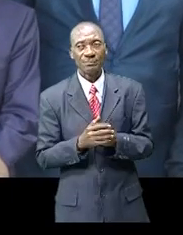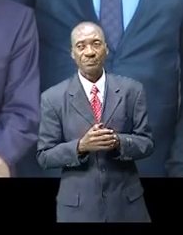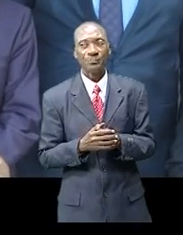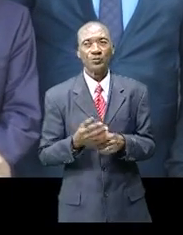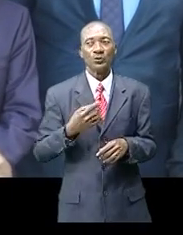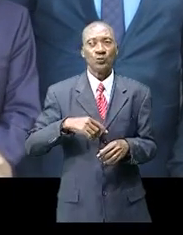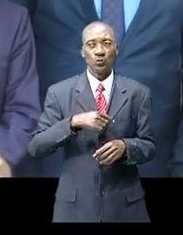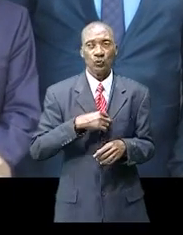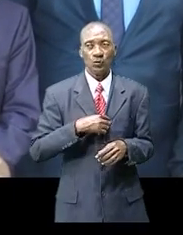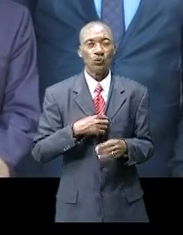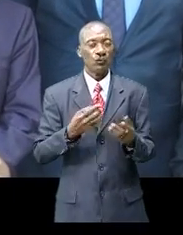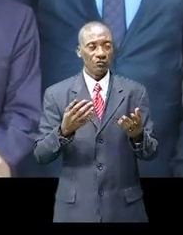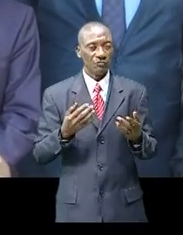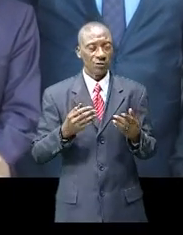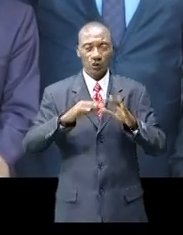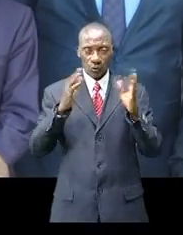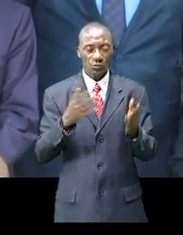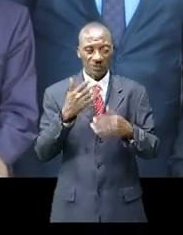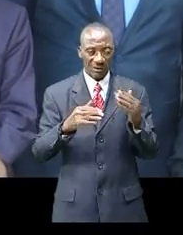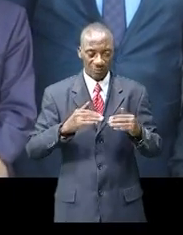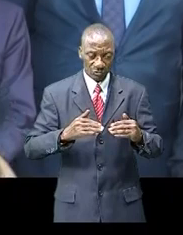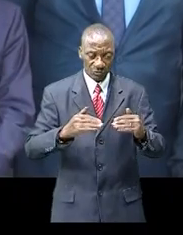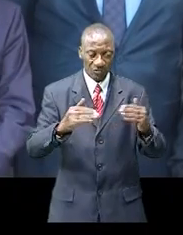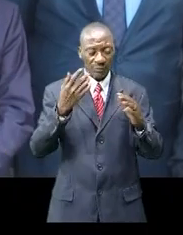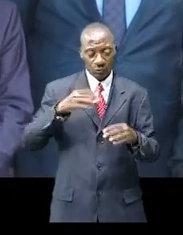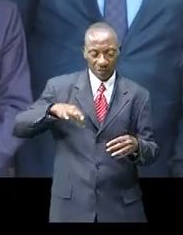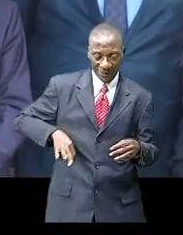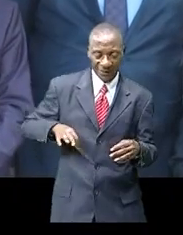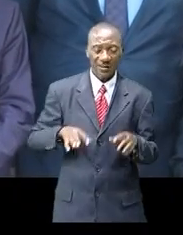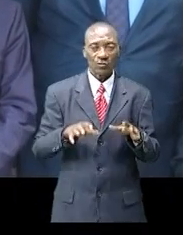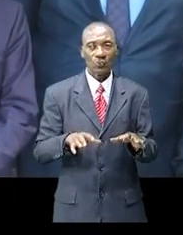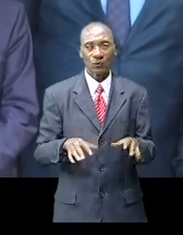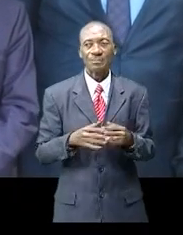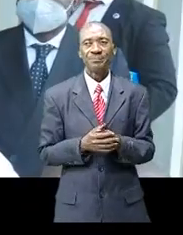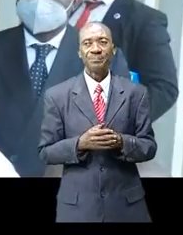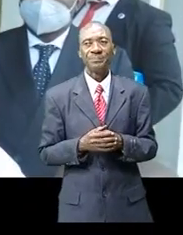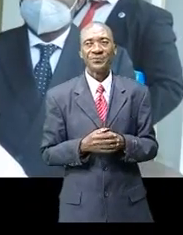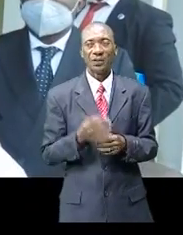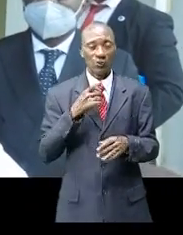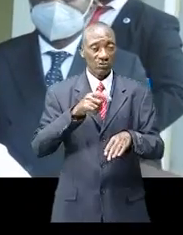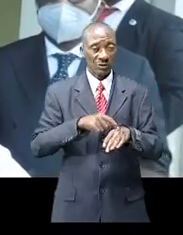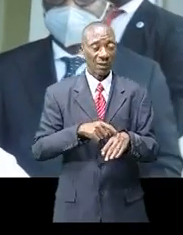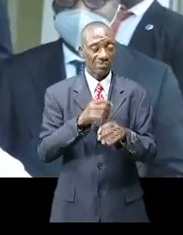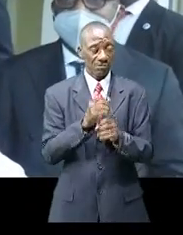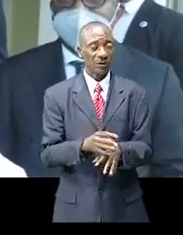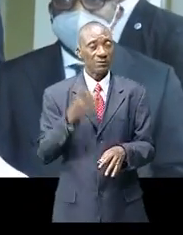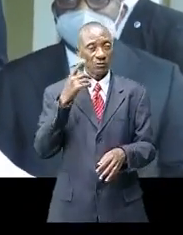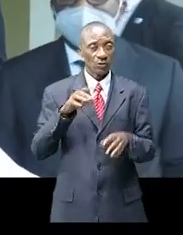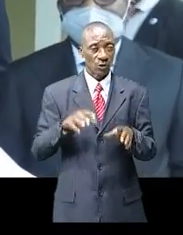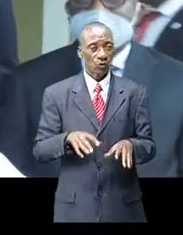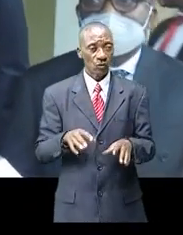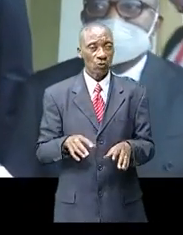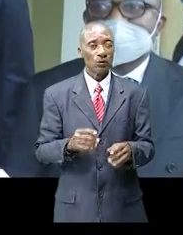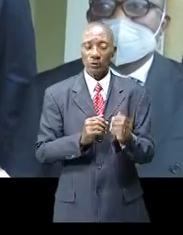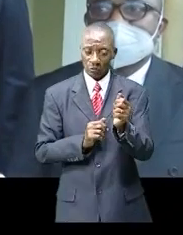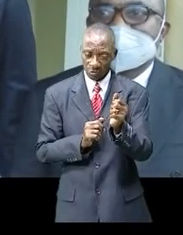que tout cela aille pour le mieux et dans l'intérêt de la République. Pour le ministre de PTNTIC, il est temps pour la RDC de passer à la